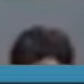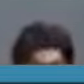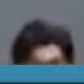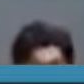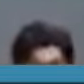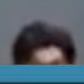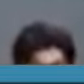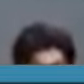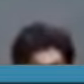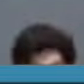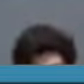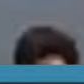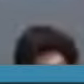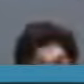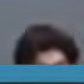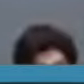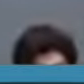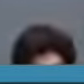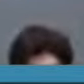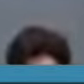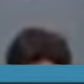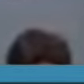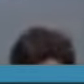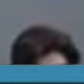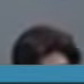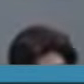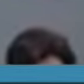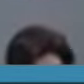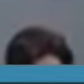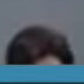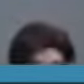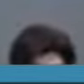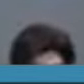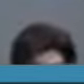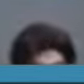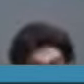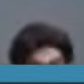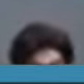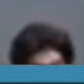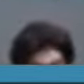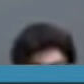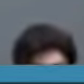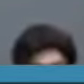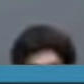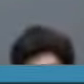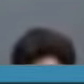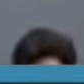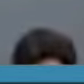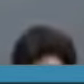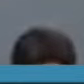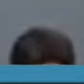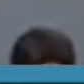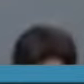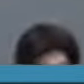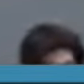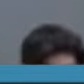เพื่อติดตามการบริหารจัดการน้ำในพื้นที่จังหวัด101โดยเฉพาะเขตทุ่งกุลาร้องไห้ที่ประสบปัญหาการขาดแคลนน้ำเพื่อการเกษตรในช่วงฤดูแล้